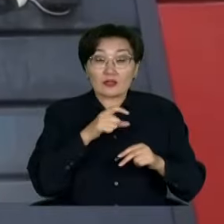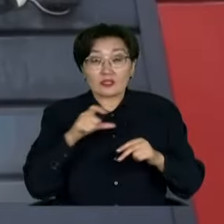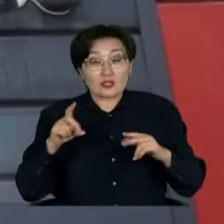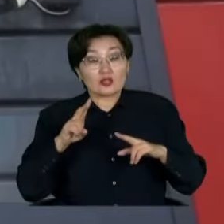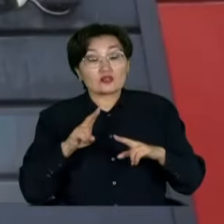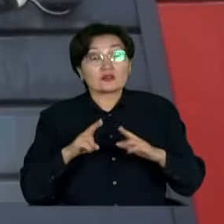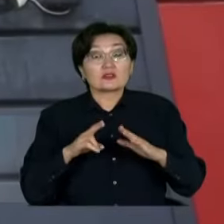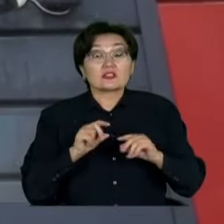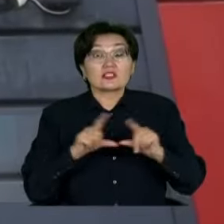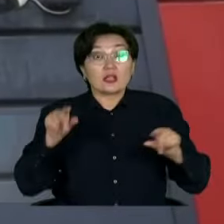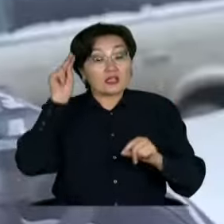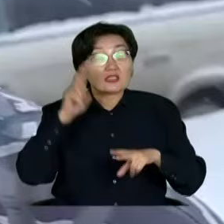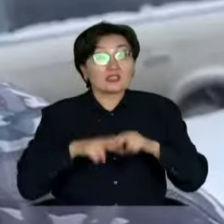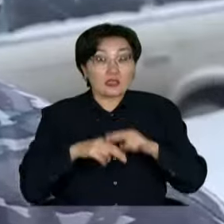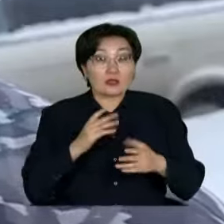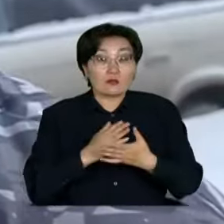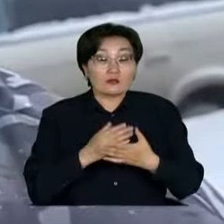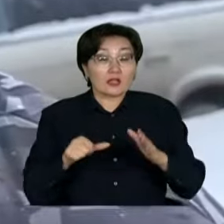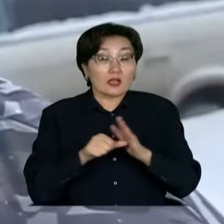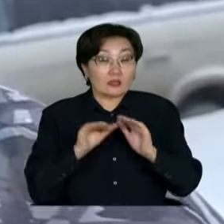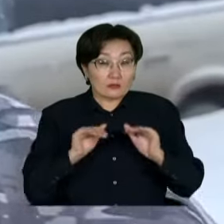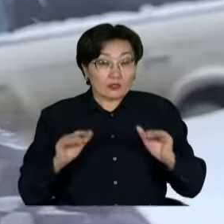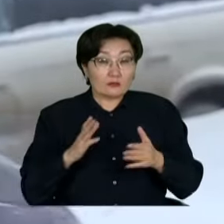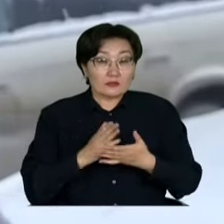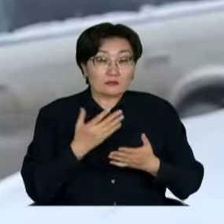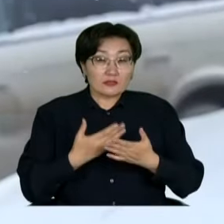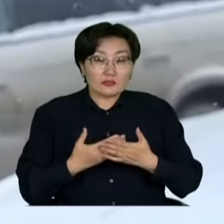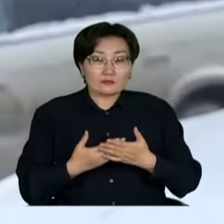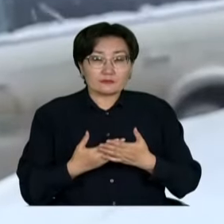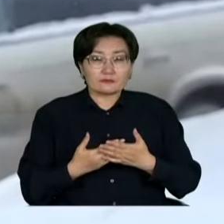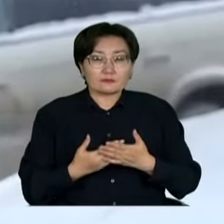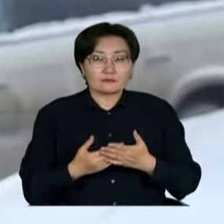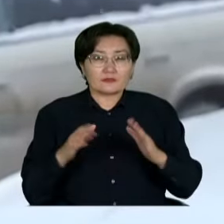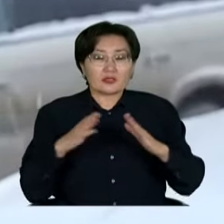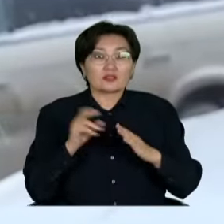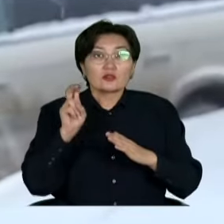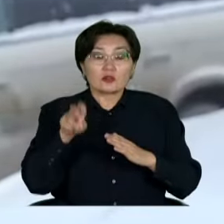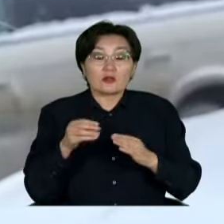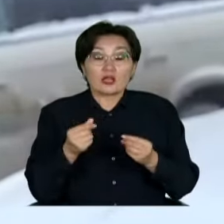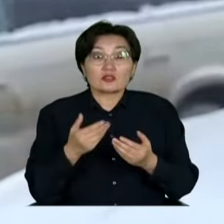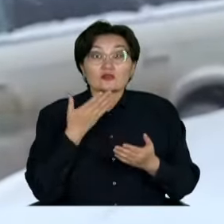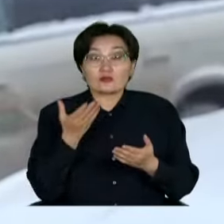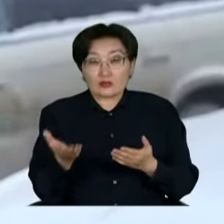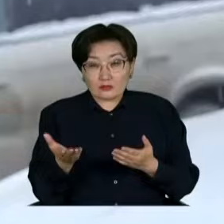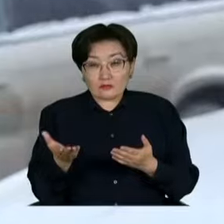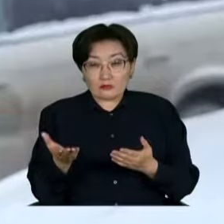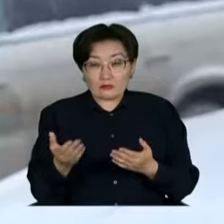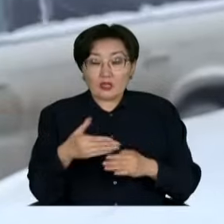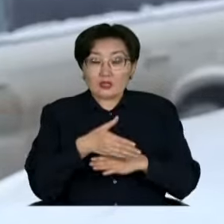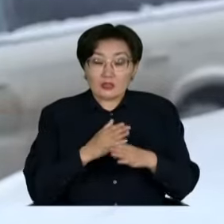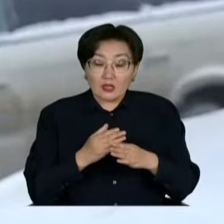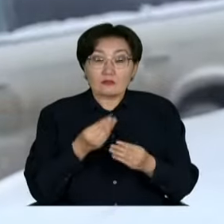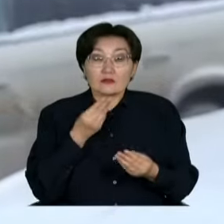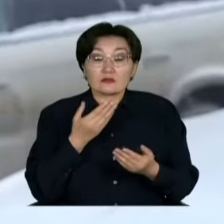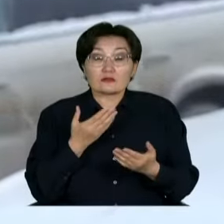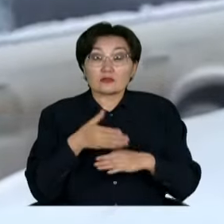бар. 6 балам бар, 3 ұлым, 3 қызым бар. Мысалға үйге барсам, мысалға ақша сұрайды. Балам, нан беш дейді. А мына